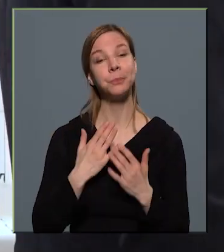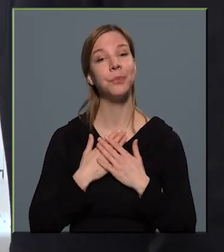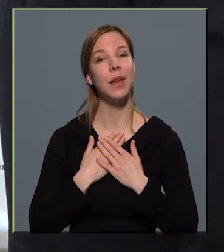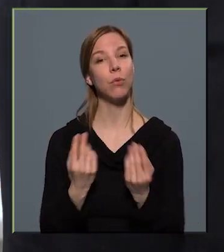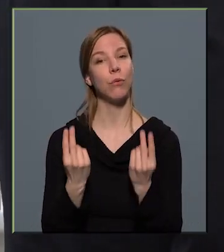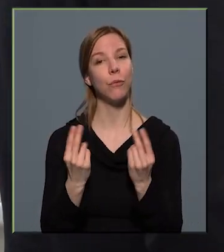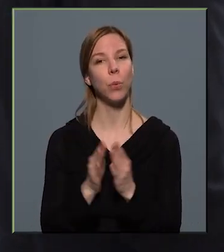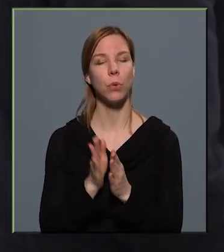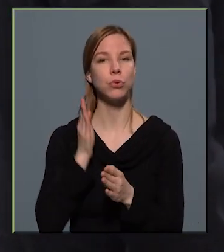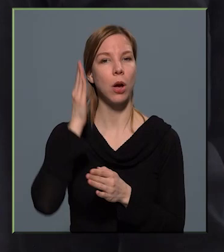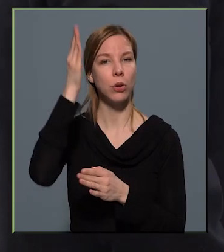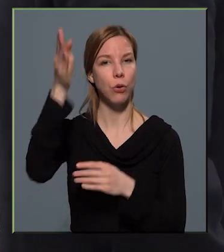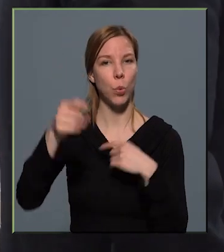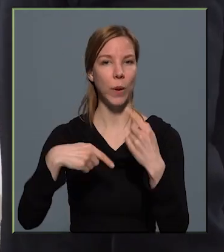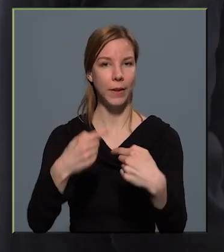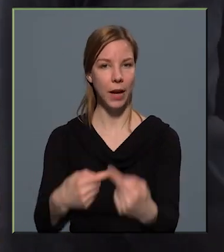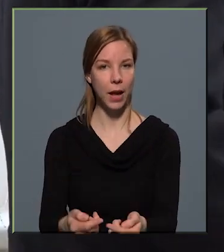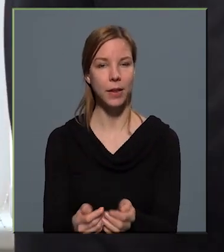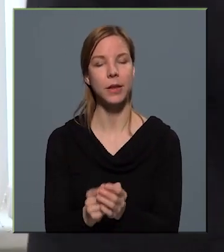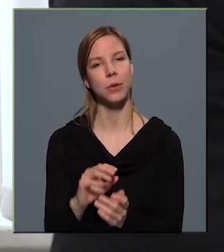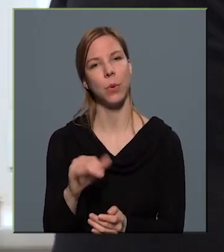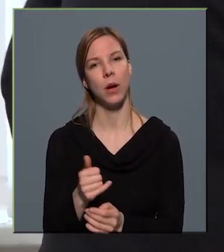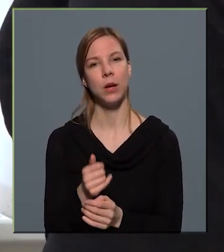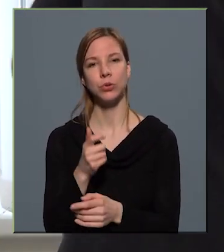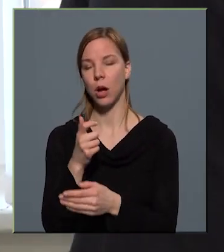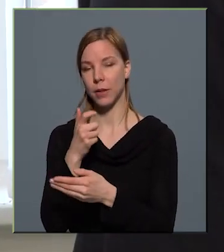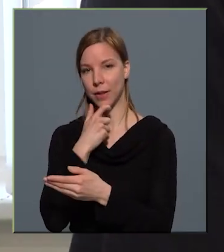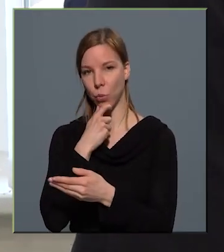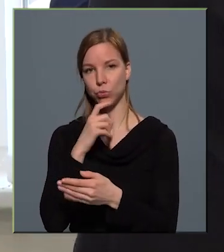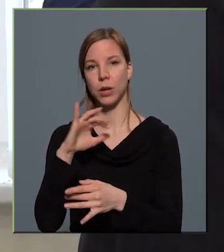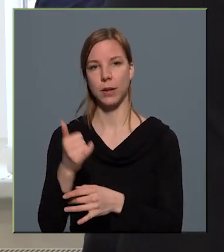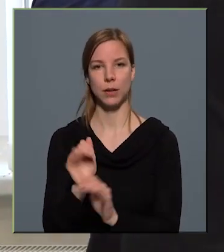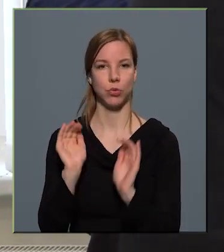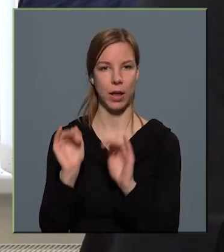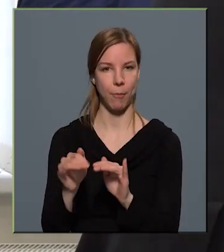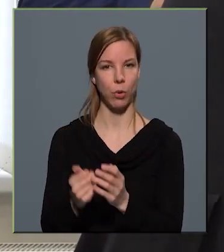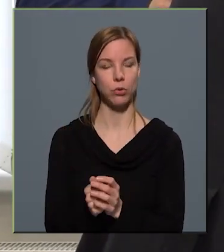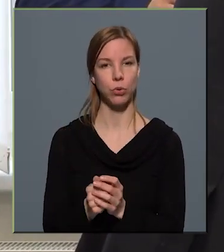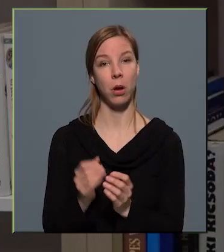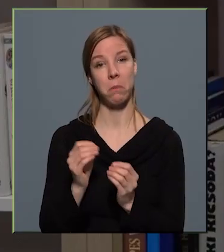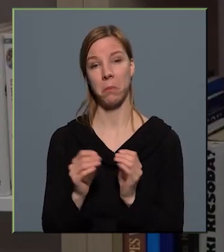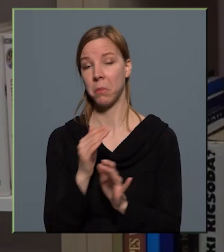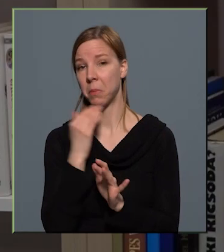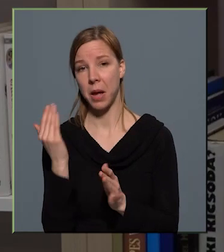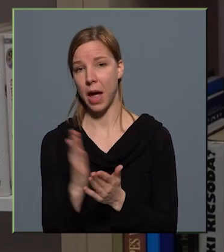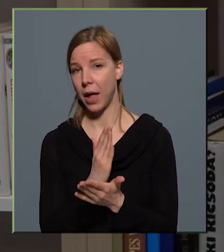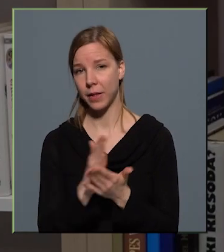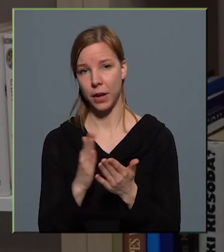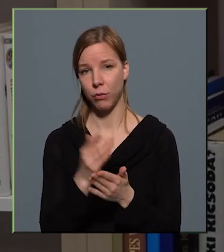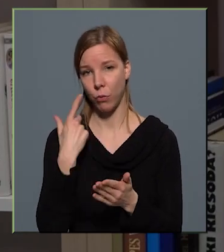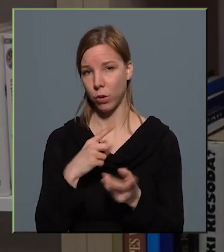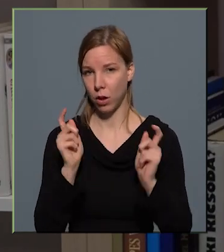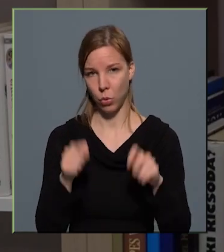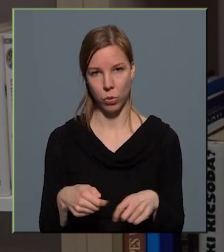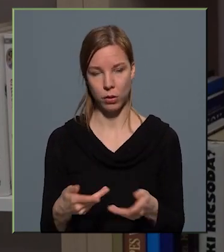jövő generációját és az idősebbeket is támogassuk, úgyhogy elég egyszerű volt nekünk ez a